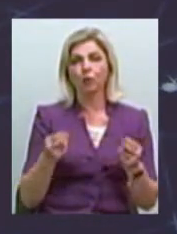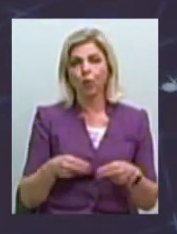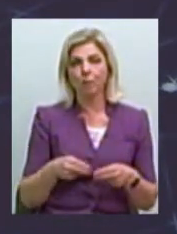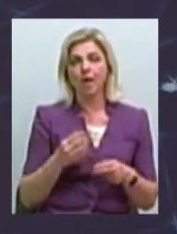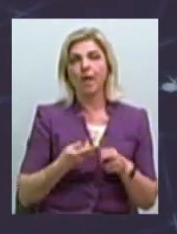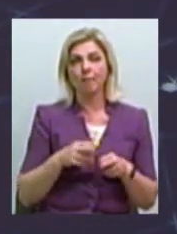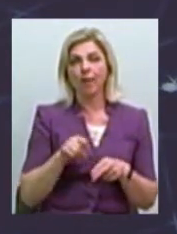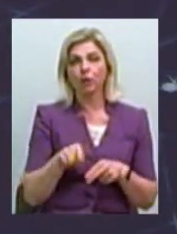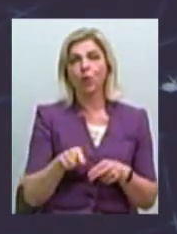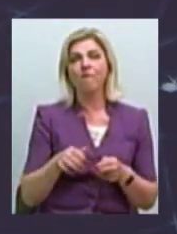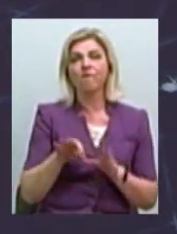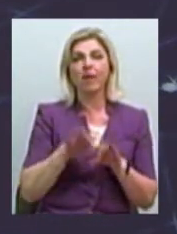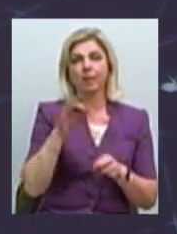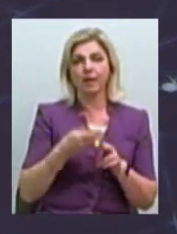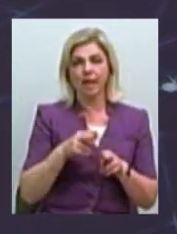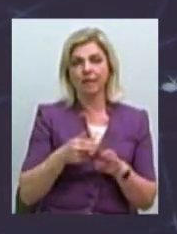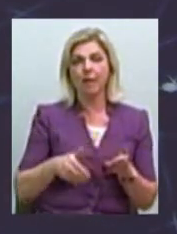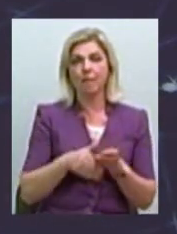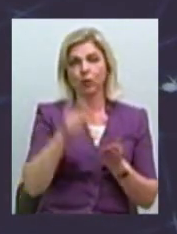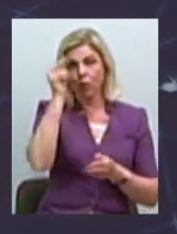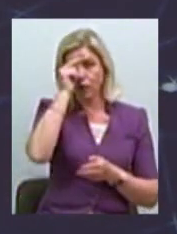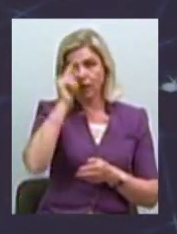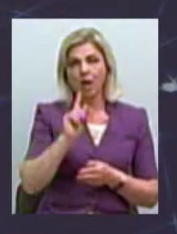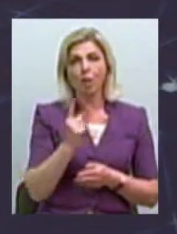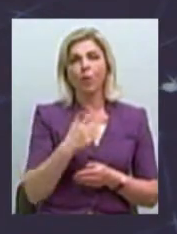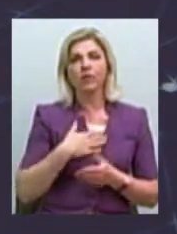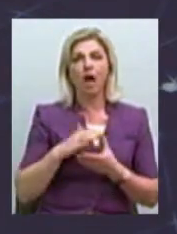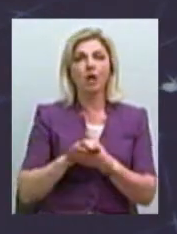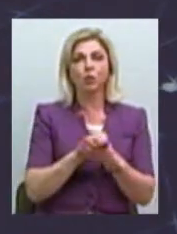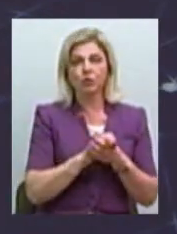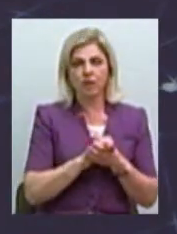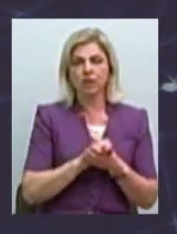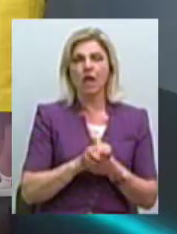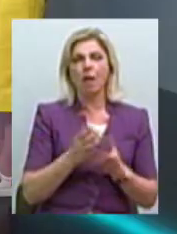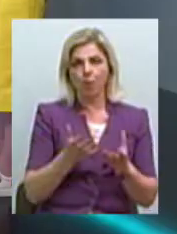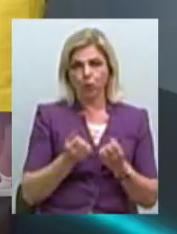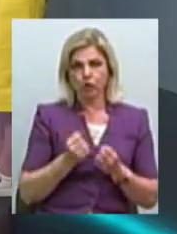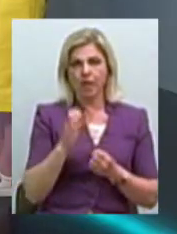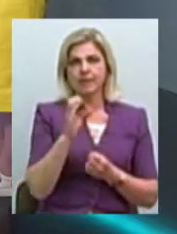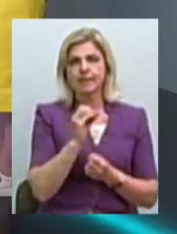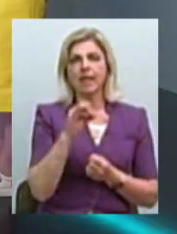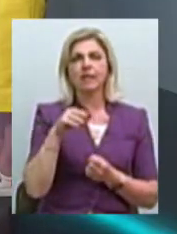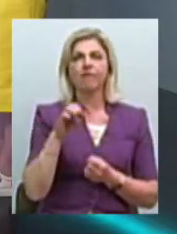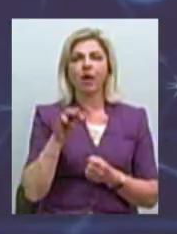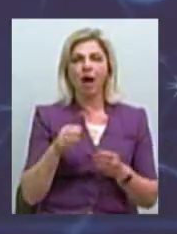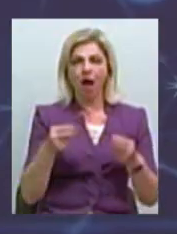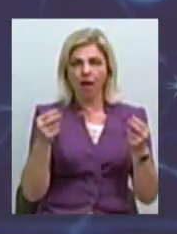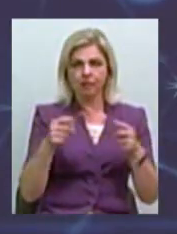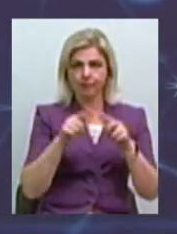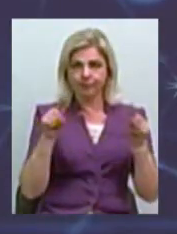эти методики, потому что наша ассоциация засертифицировала программу согласно евростандарту,